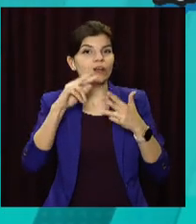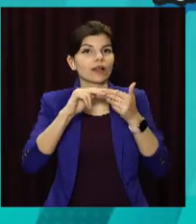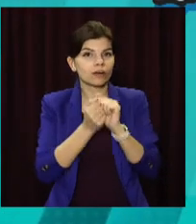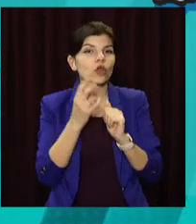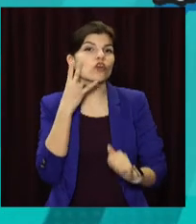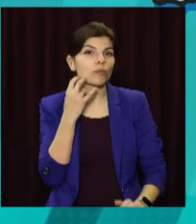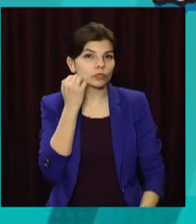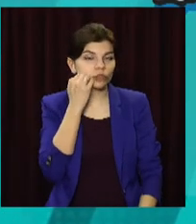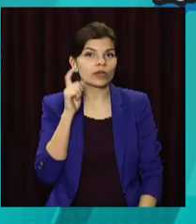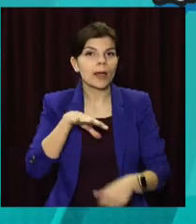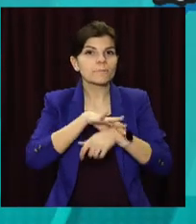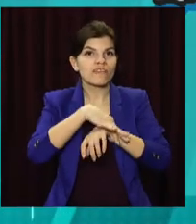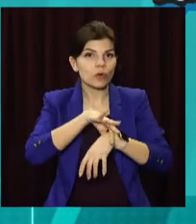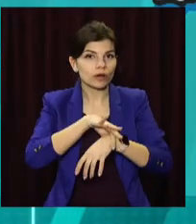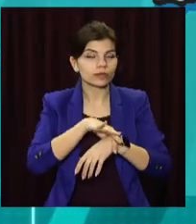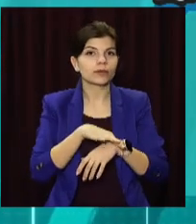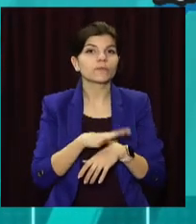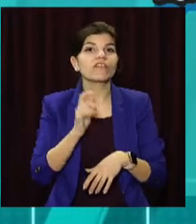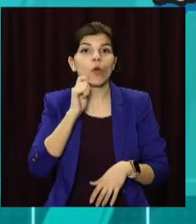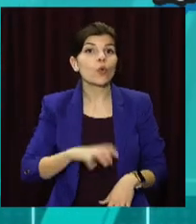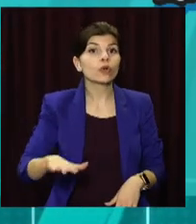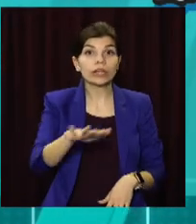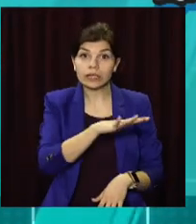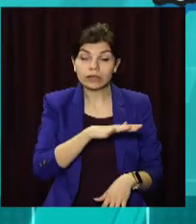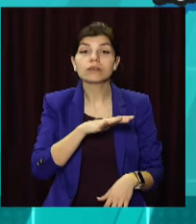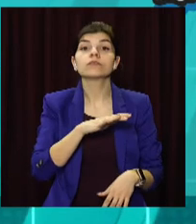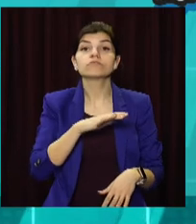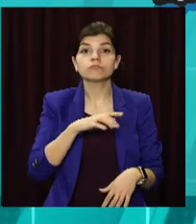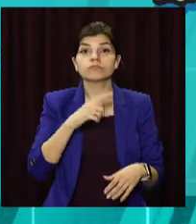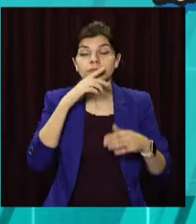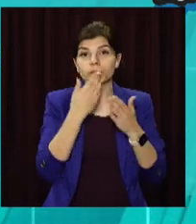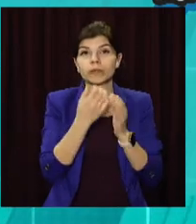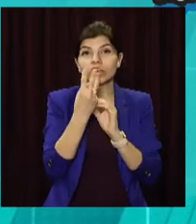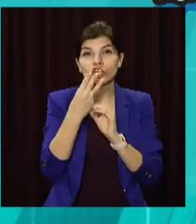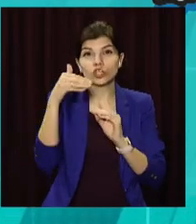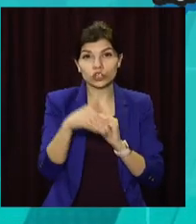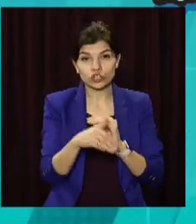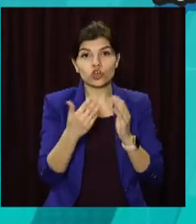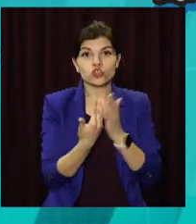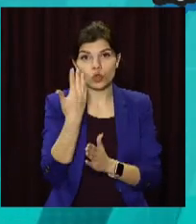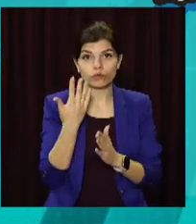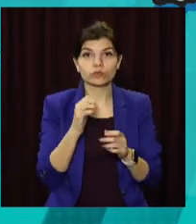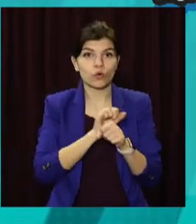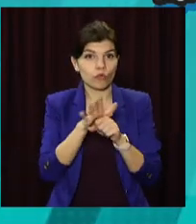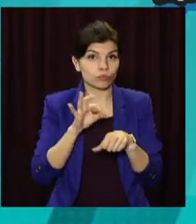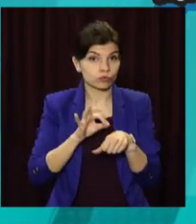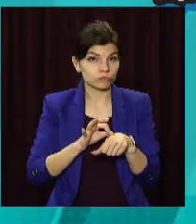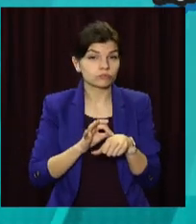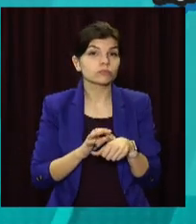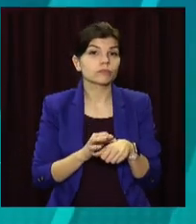Кам'янське, Новомосковськ та Павлоград. В Україні ж за минулу добу діагностували понад 13 тисяч нових випадків